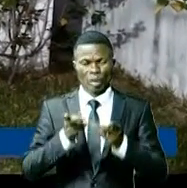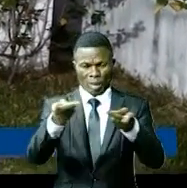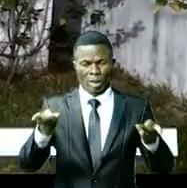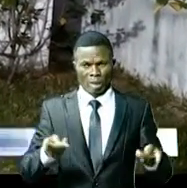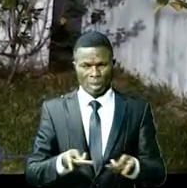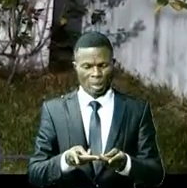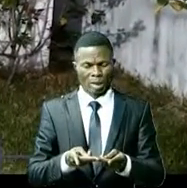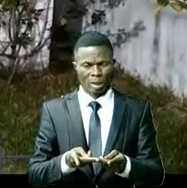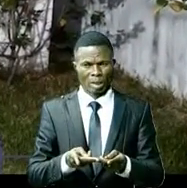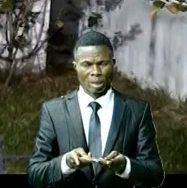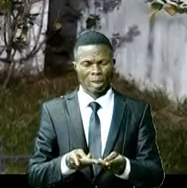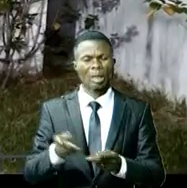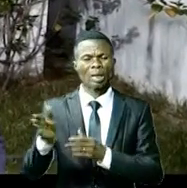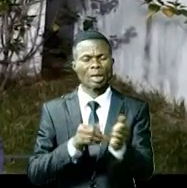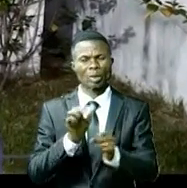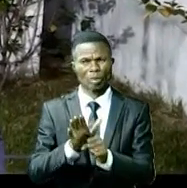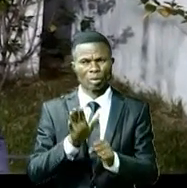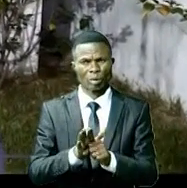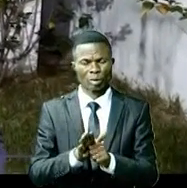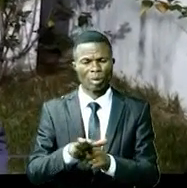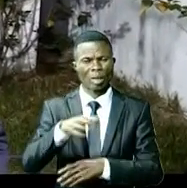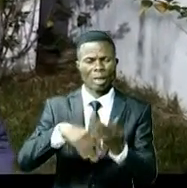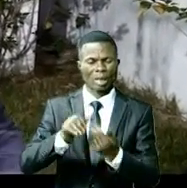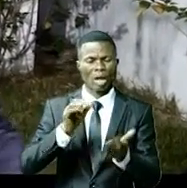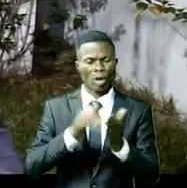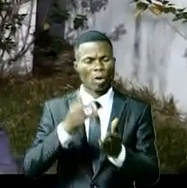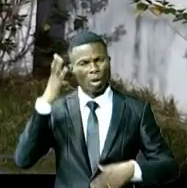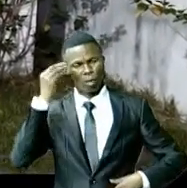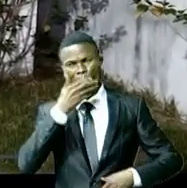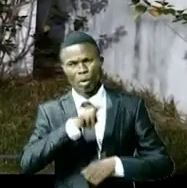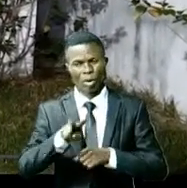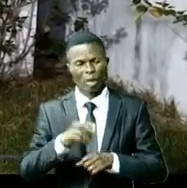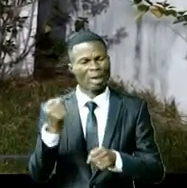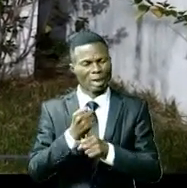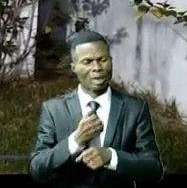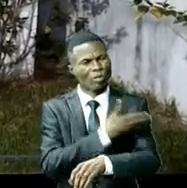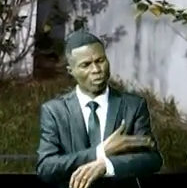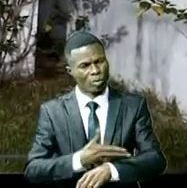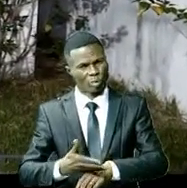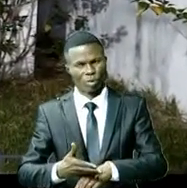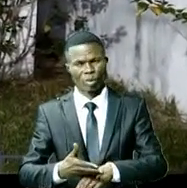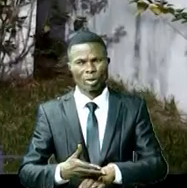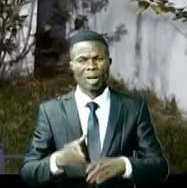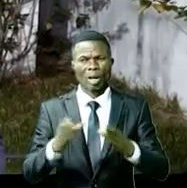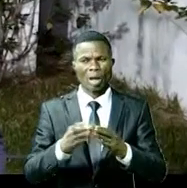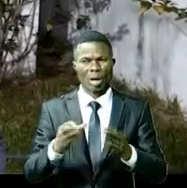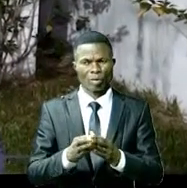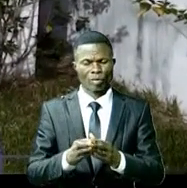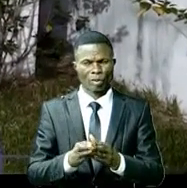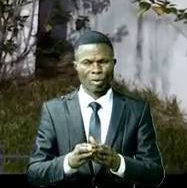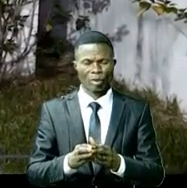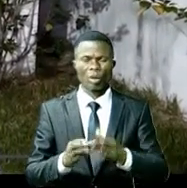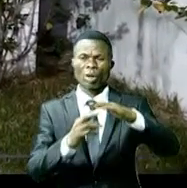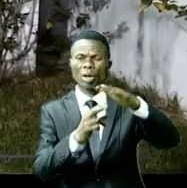été fort influencé, fort dérangé par la pandémie, même au niveau de nos activités. Et donc, avec ce pont entre